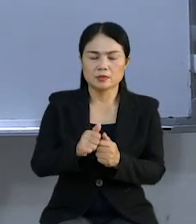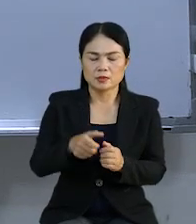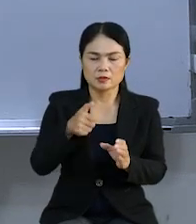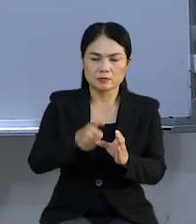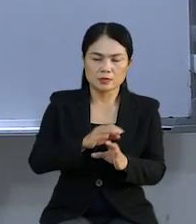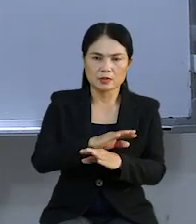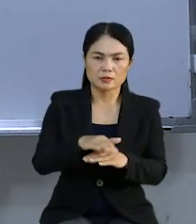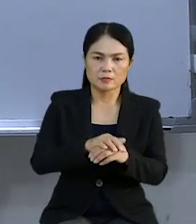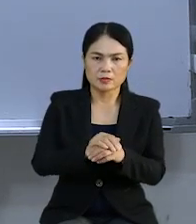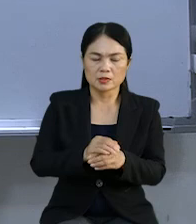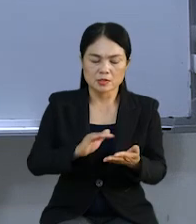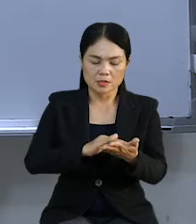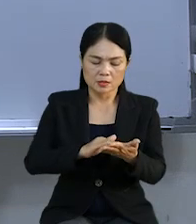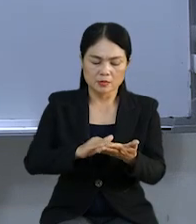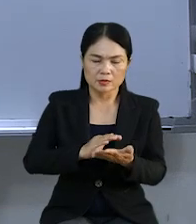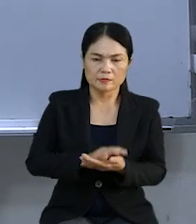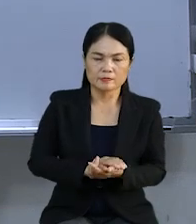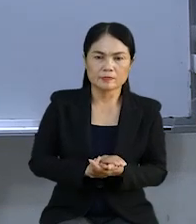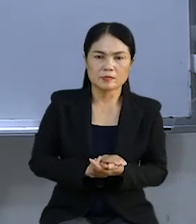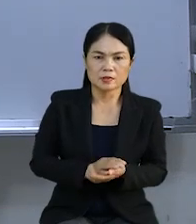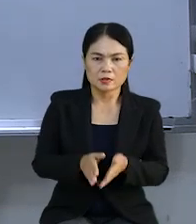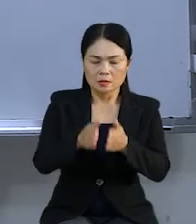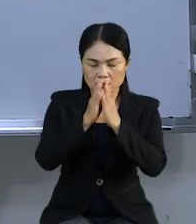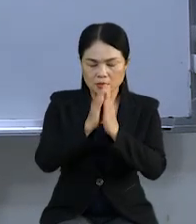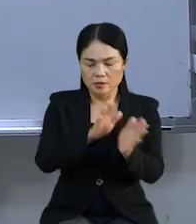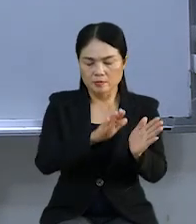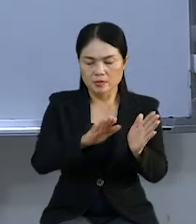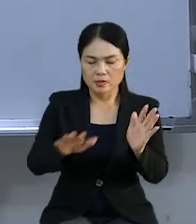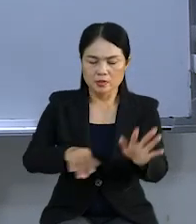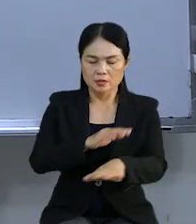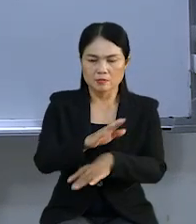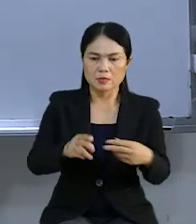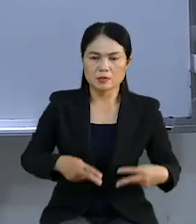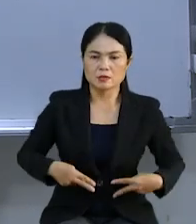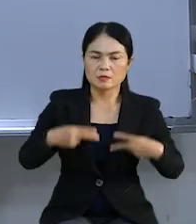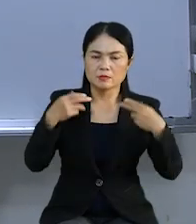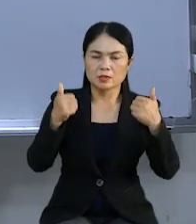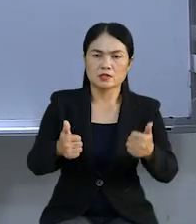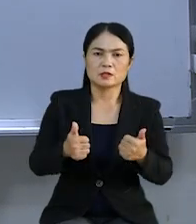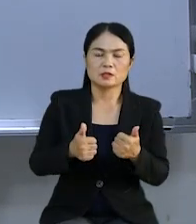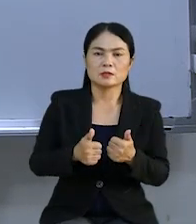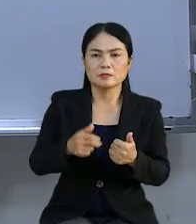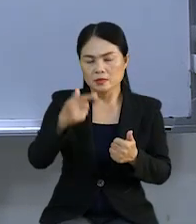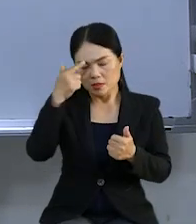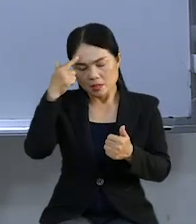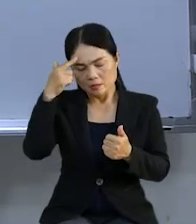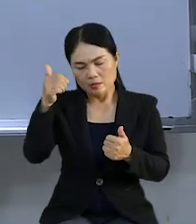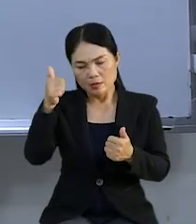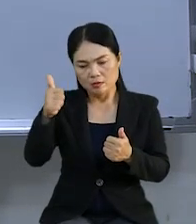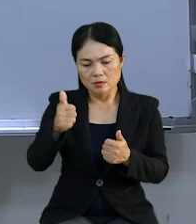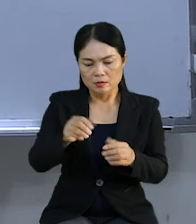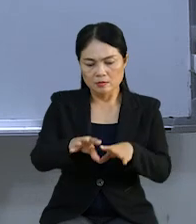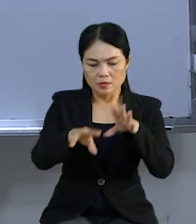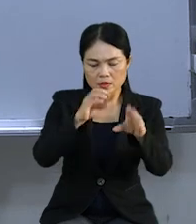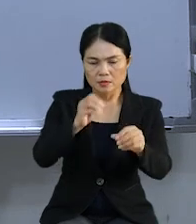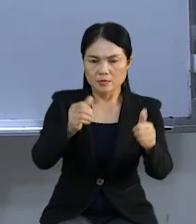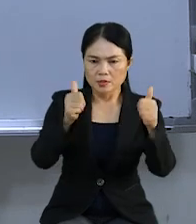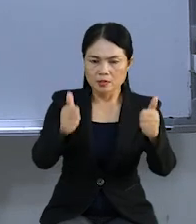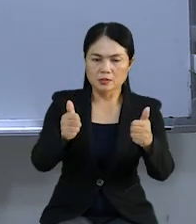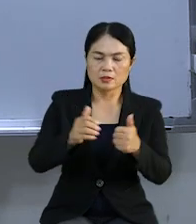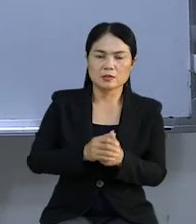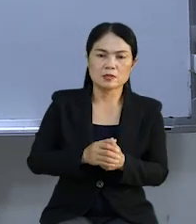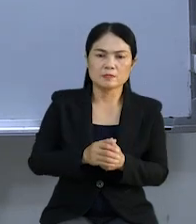าร์กอลหรือสบู่บาดจูนโปไอโกนต่างออกเหนือเมียนสกปรกเพียบละอ้อเมียนปรัชญาเฉลี่ยไว้เรียนสดการไต่บุก